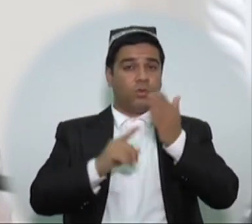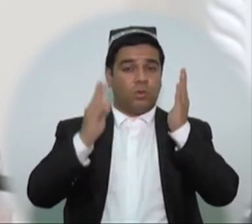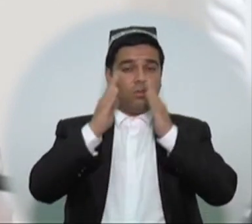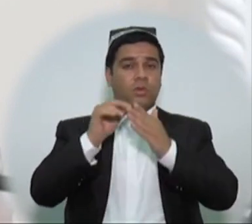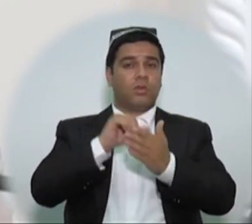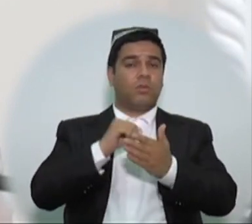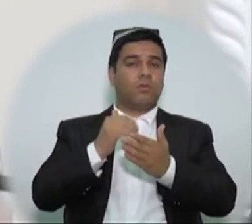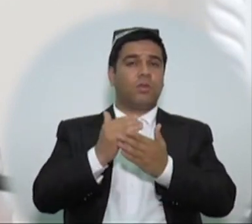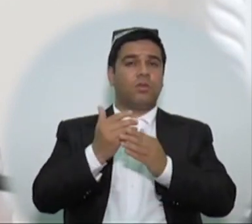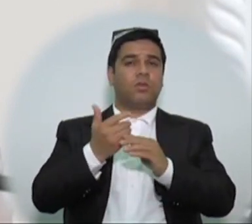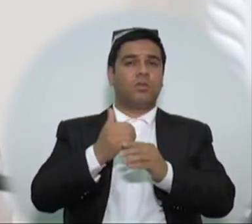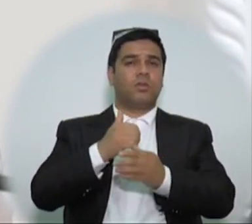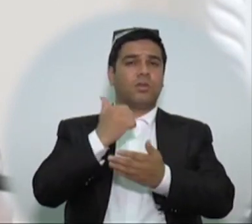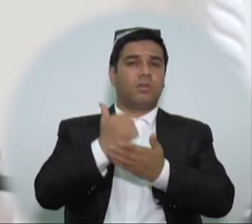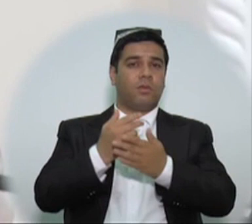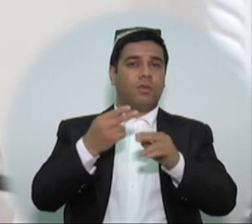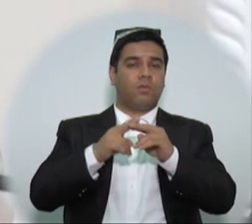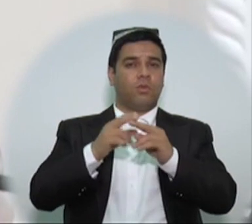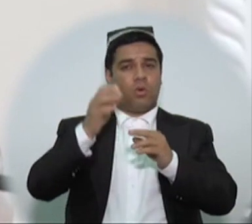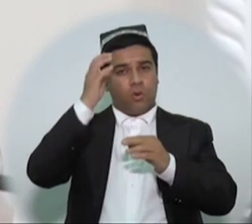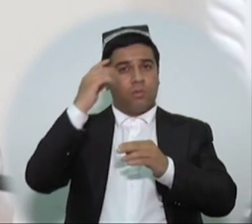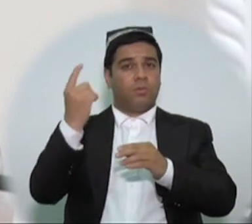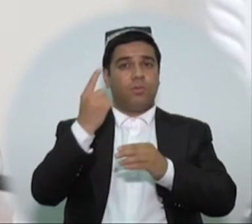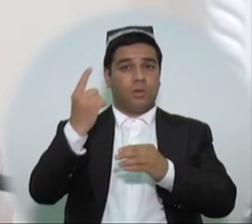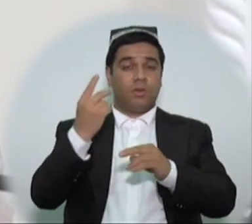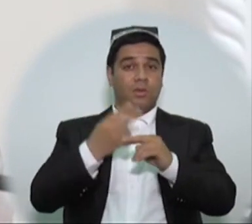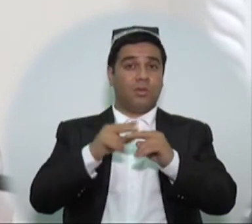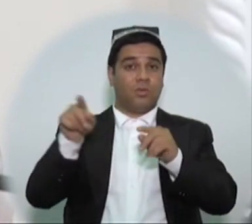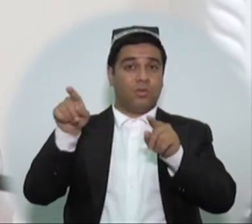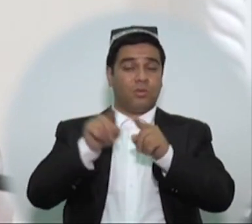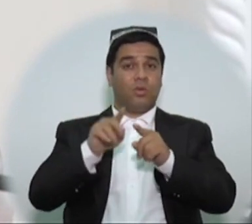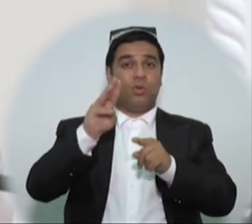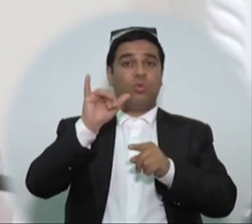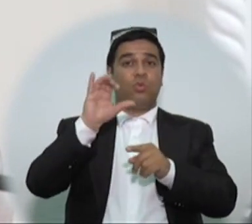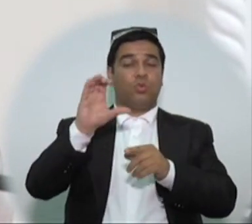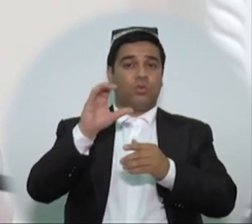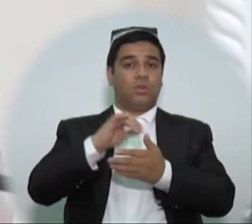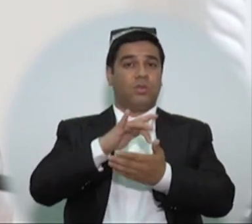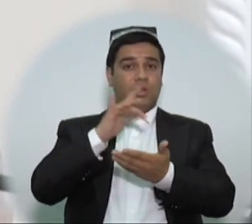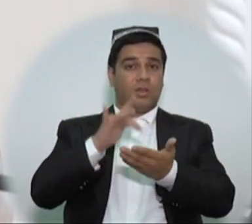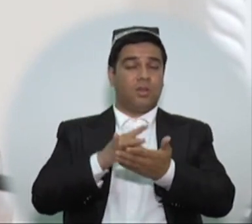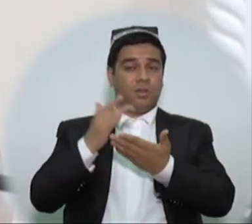katta olimlaridan bizi Ulug'bekka o'xshagan. Shu kishini Tus shahrida